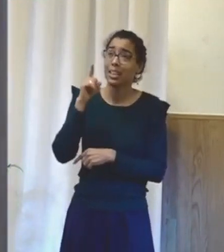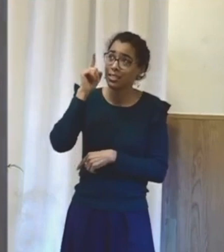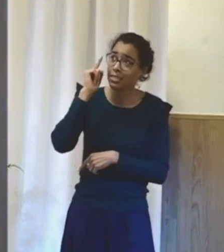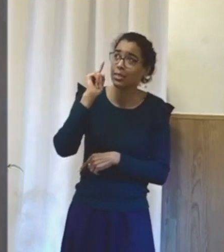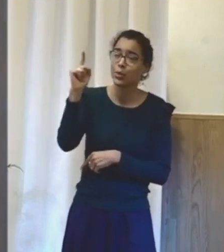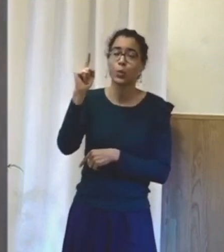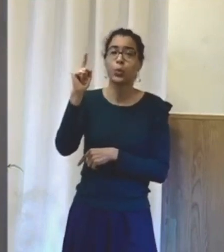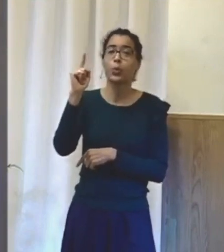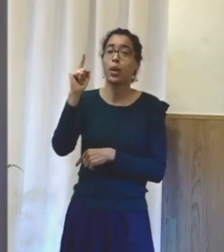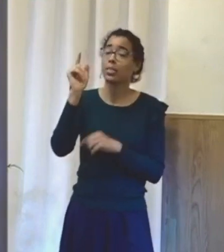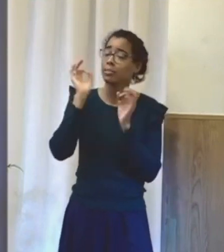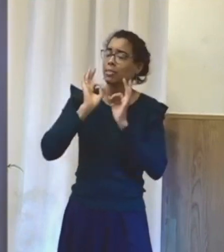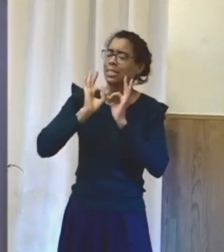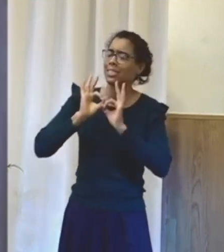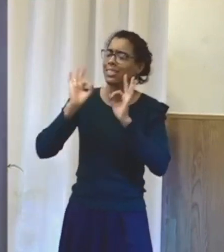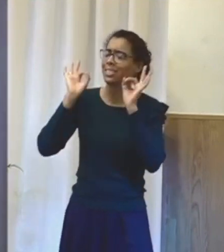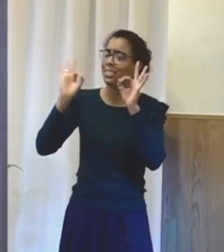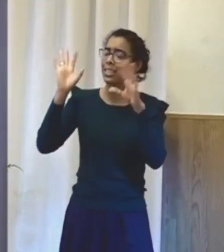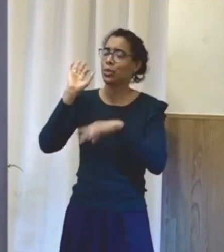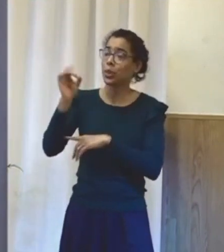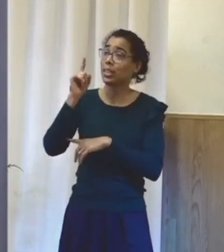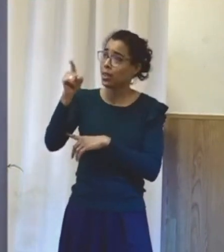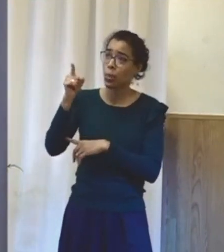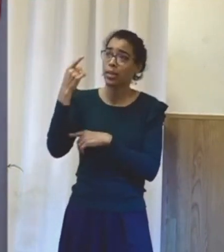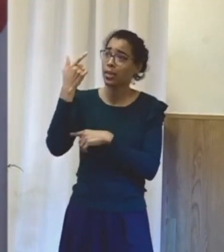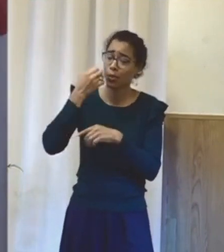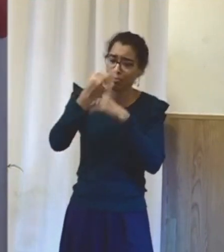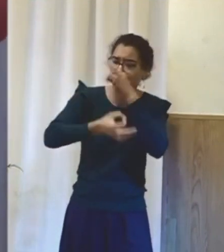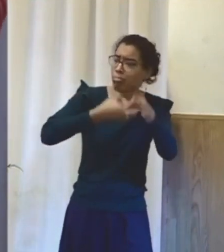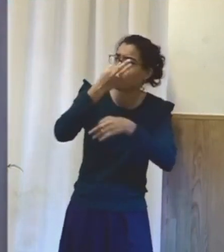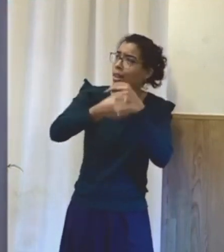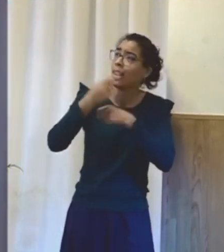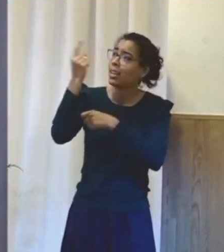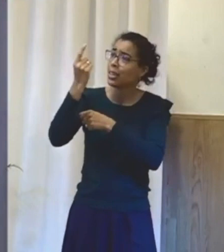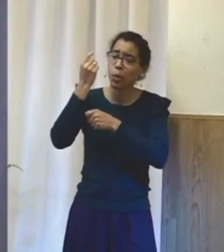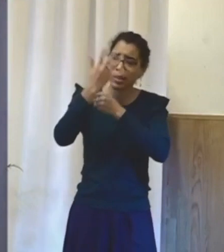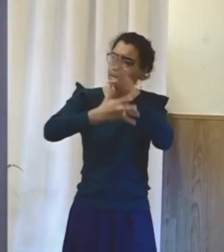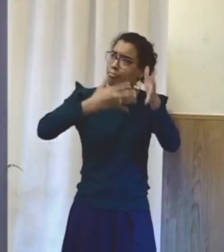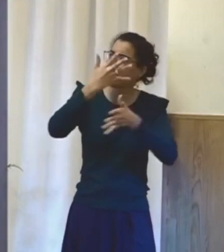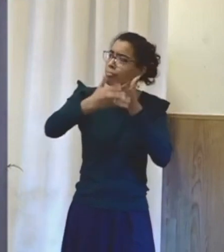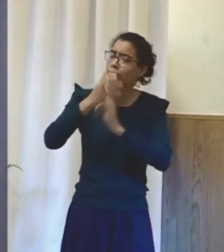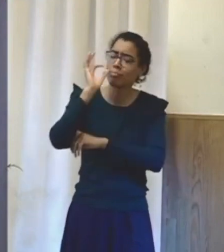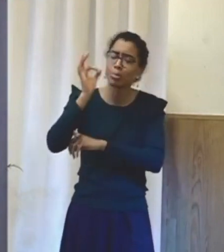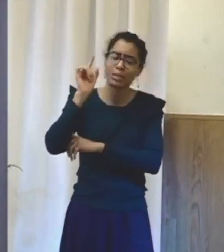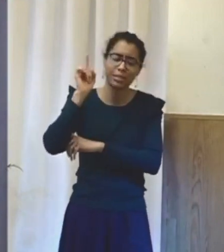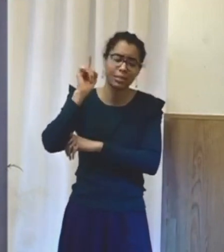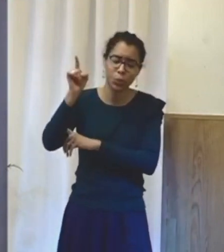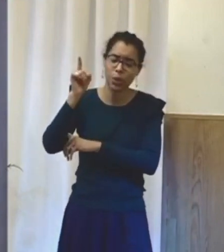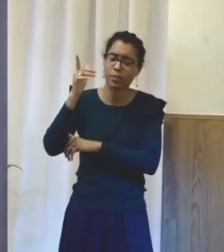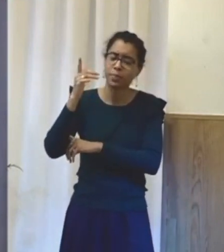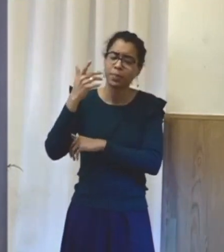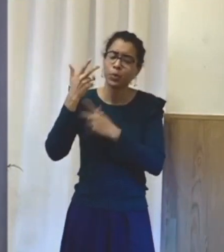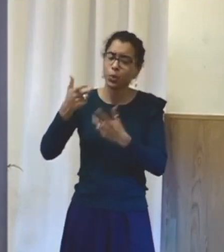Seigneur, qui es digne. Et c'est toi qui veux parler. C'est toi qui parles constamment. C'est toi qui veux que nous